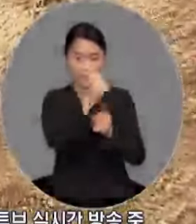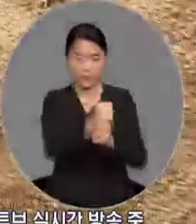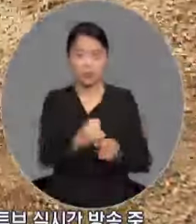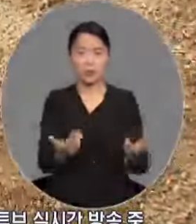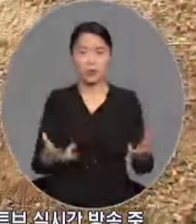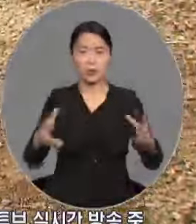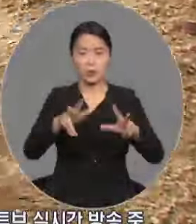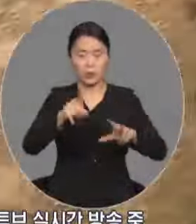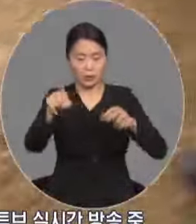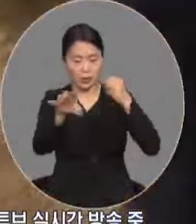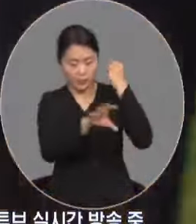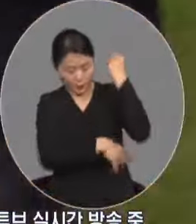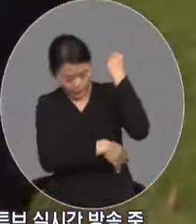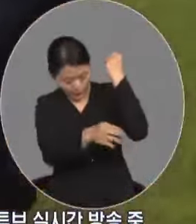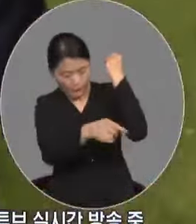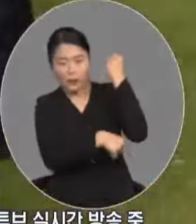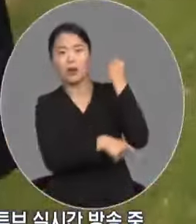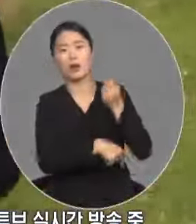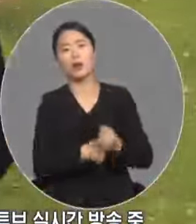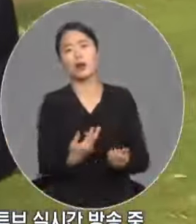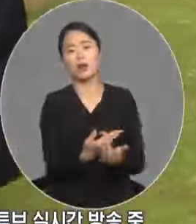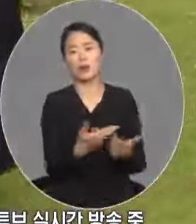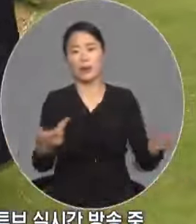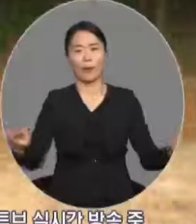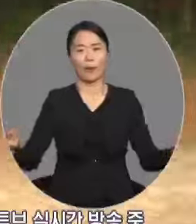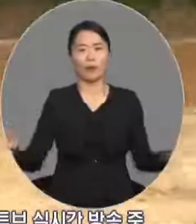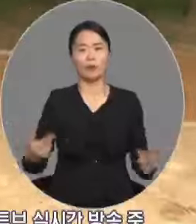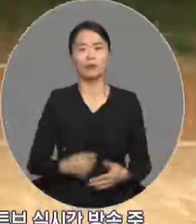뿌리채 훔쳐가면서 빈 공터가 됐습니다.